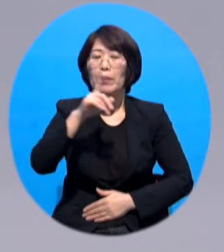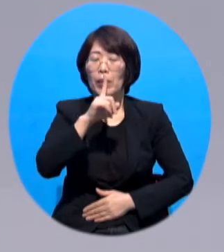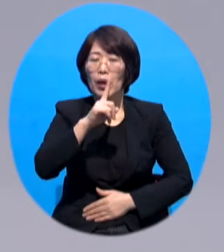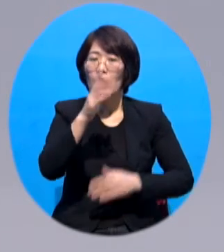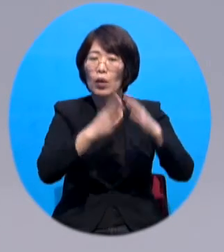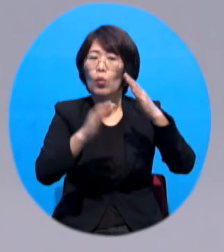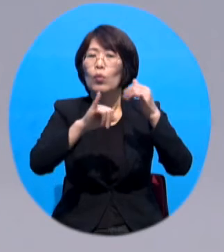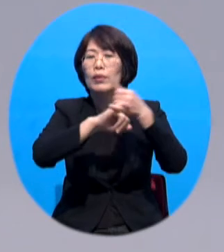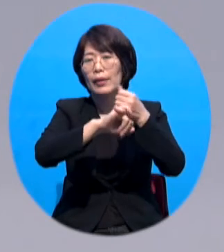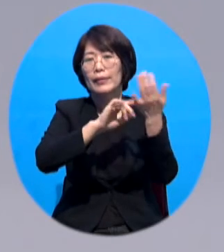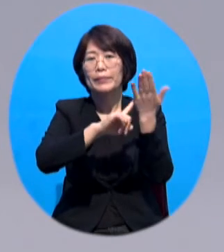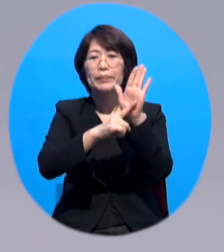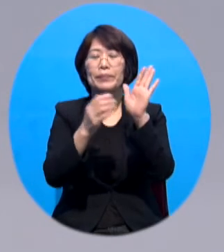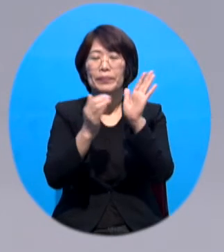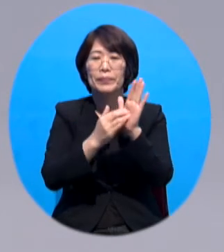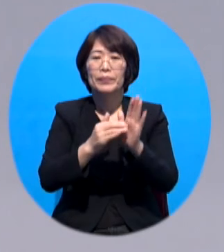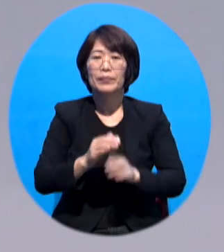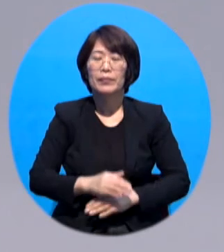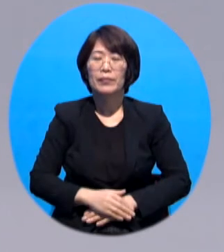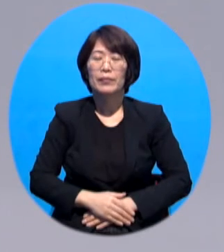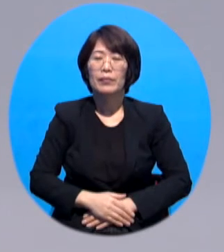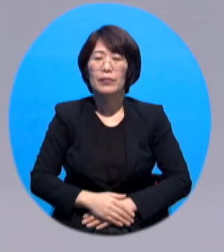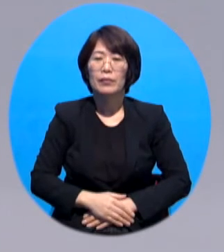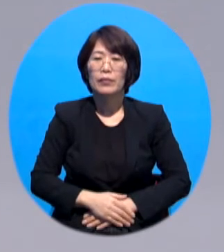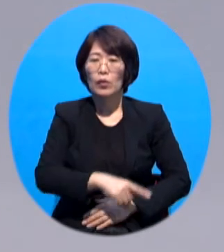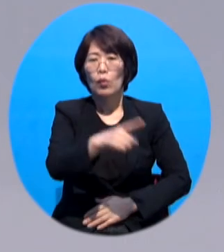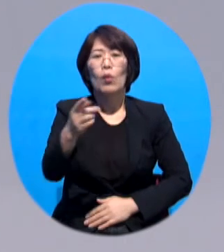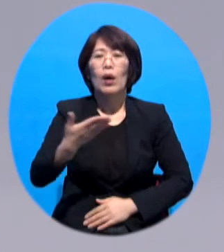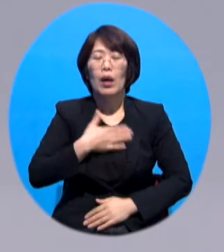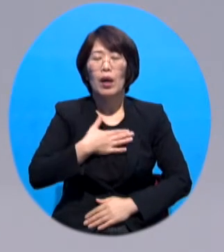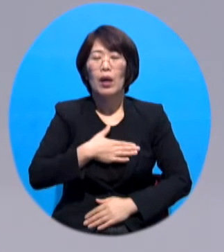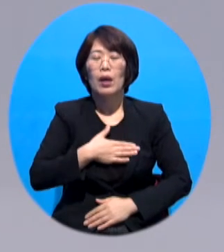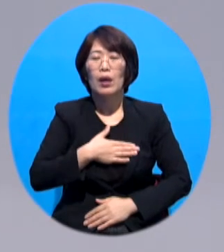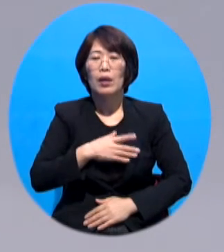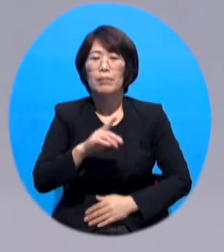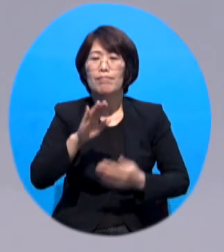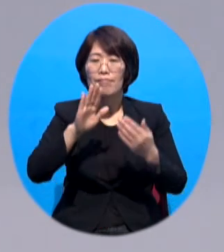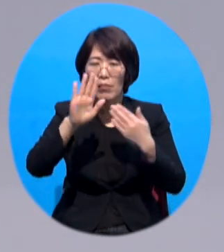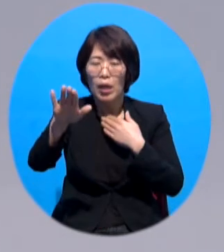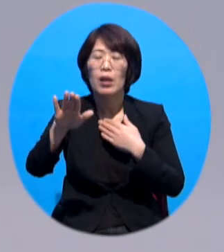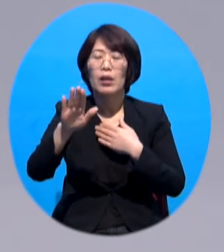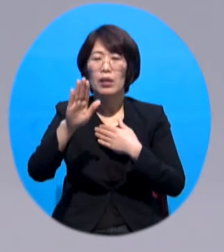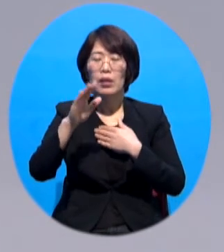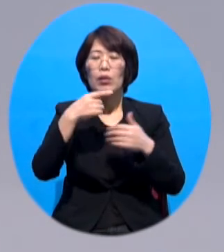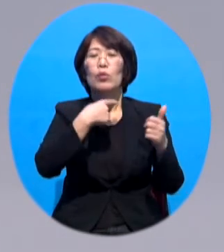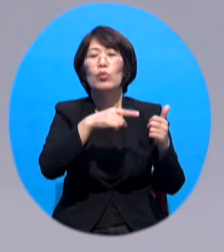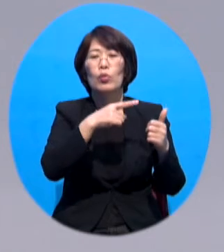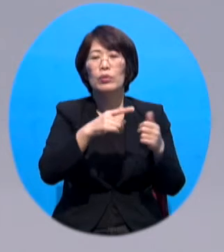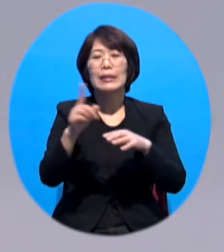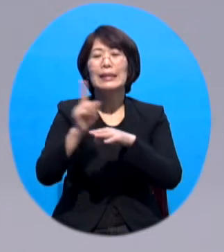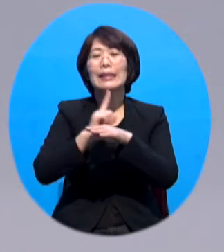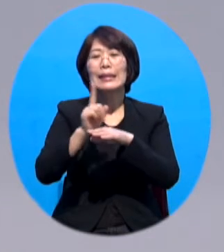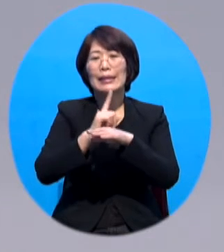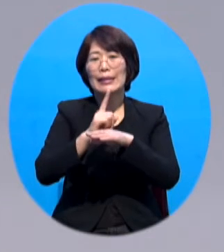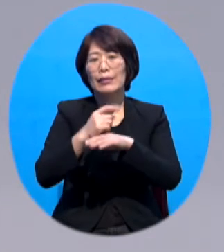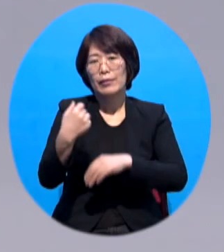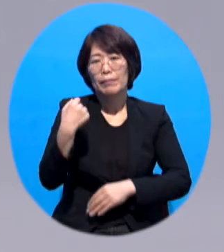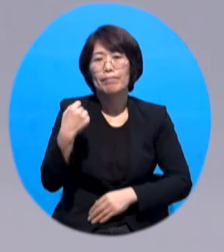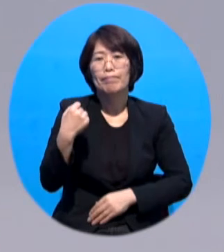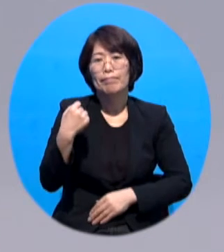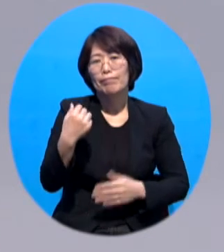제시를 했습니다 아 잘하셨습니다 많은 미래의 교육은 디지털 능력을